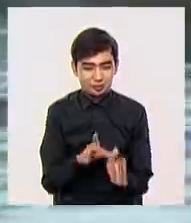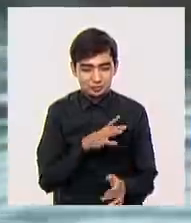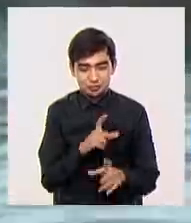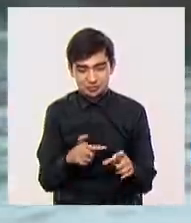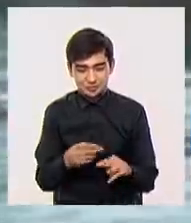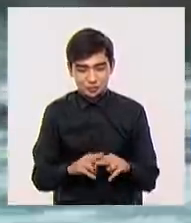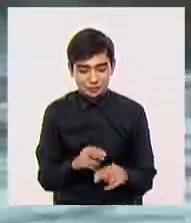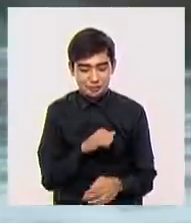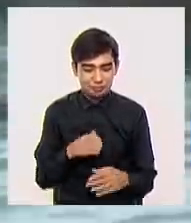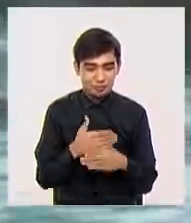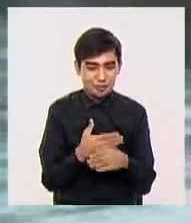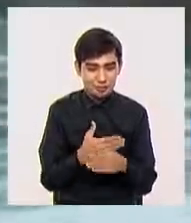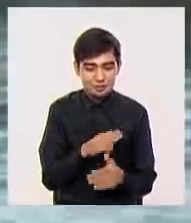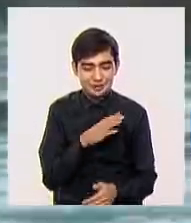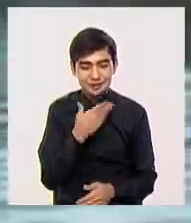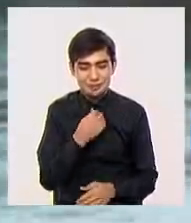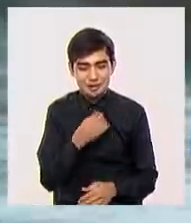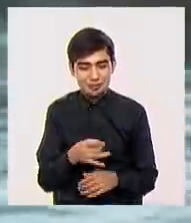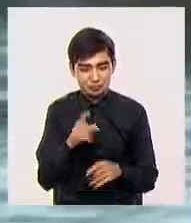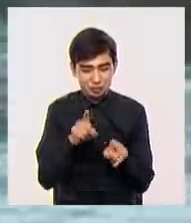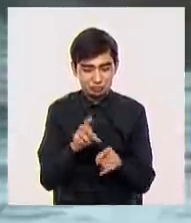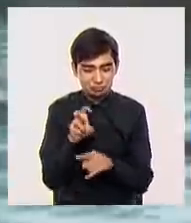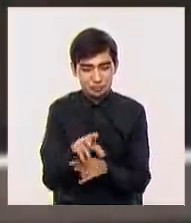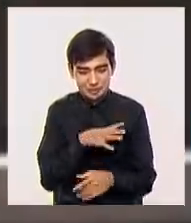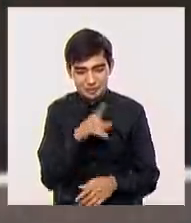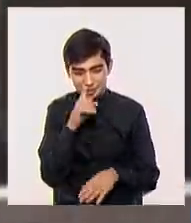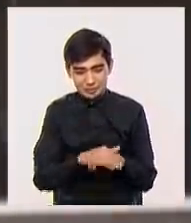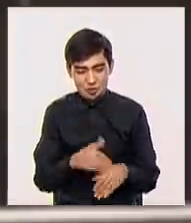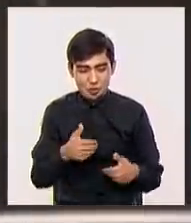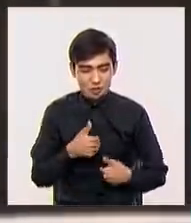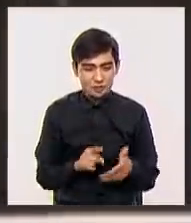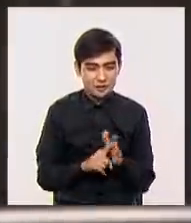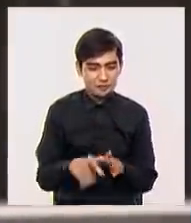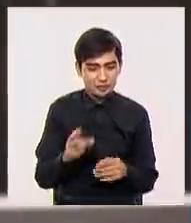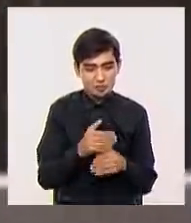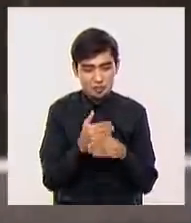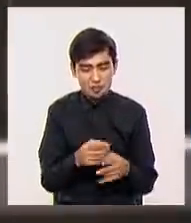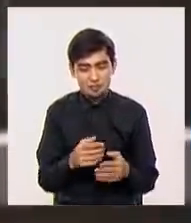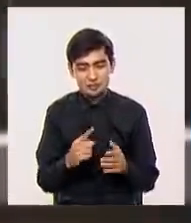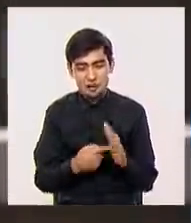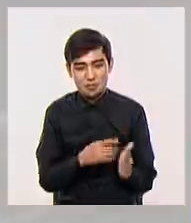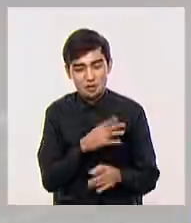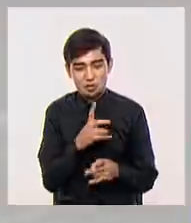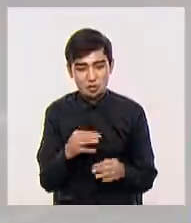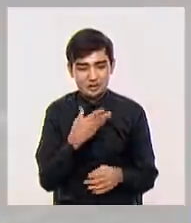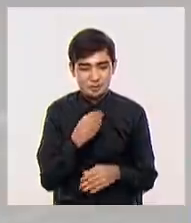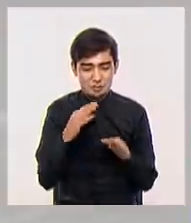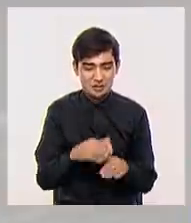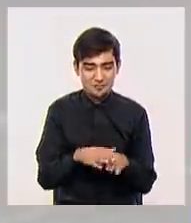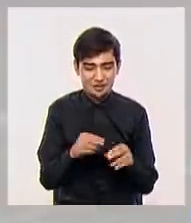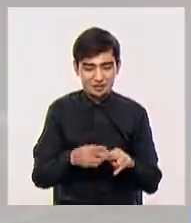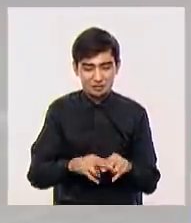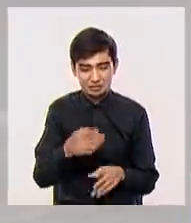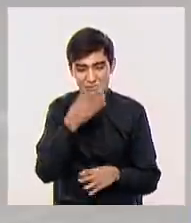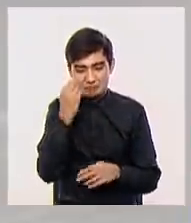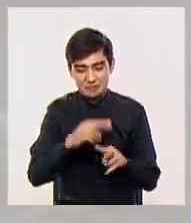іздеп Семей өңіріне де барған. Президент пен министр өңірлердегі әкімдер қуаңшылықтан зардап шеккендерге көмек берсін деген болатын. Бірақ семейлік шенеуніктер мұны